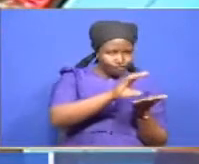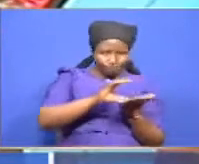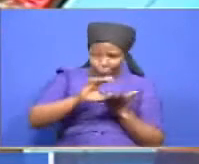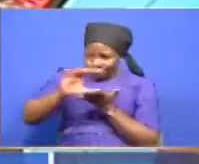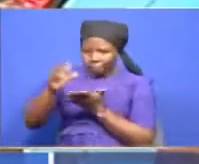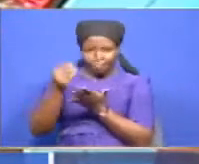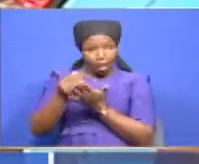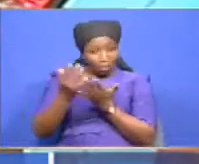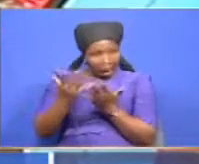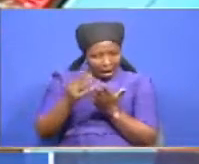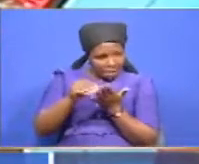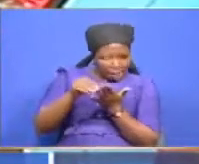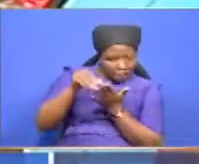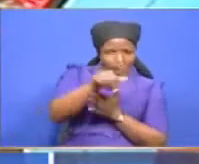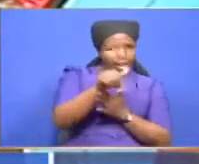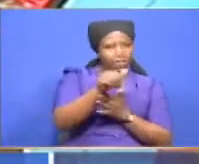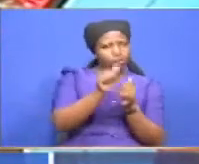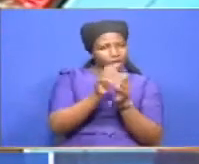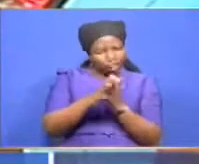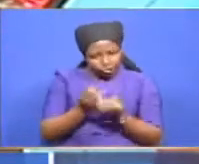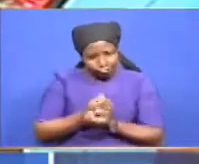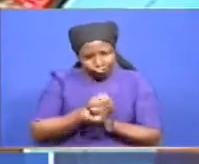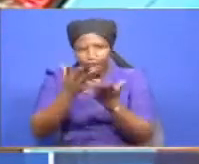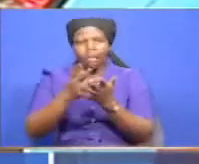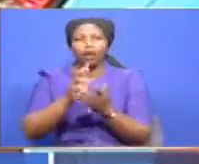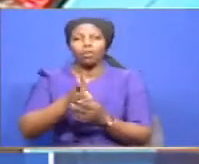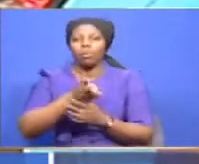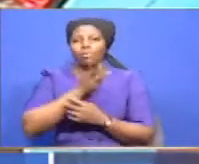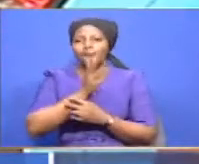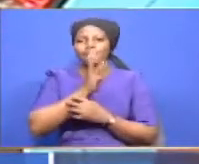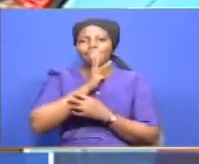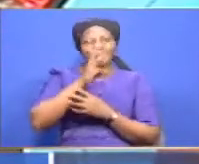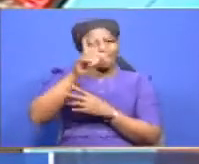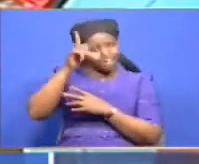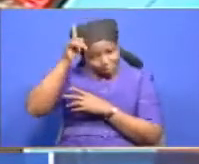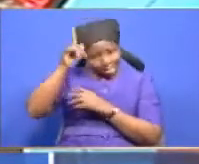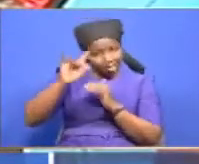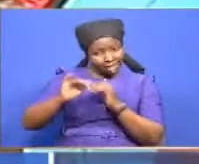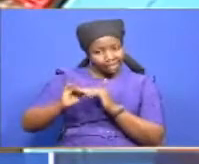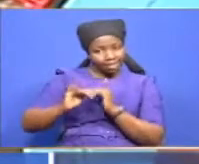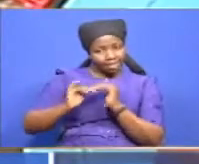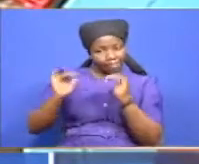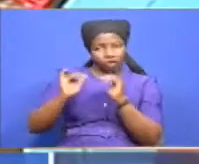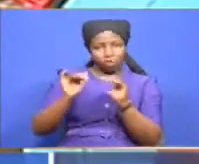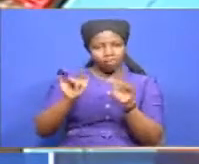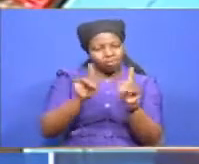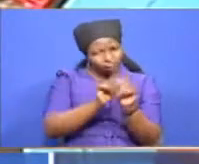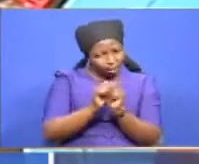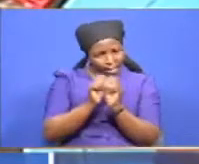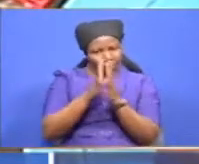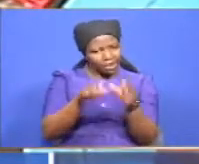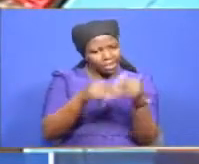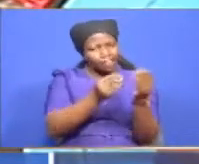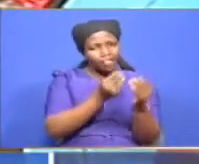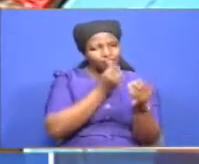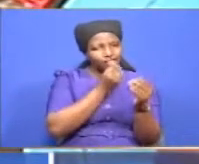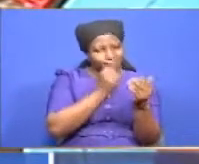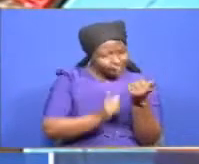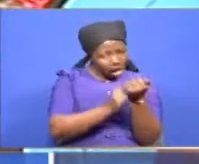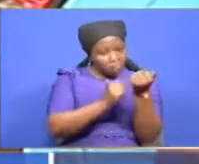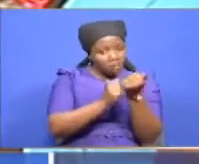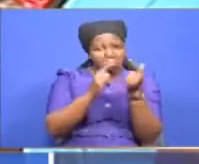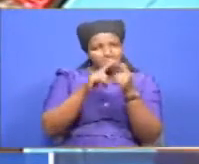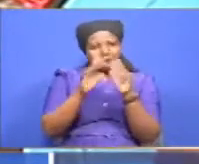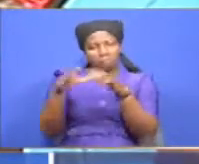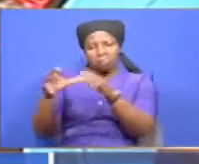na usambazaji wa maji mijini ili kuimarisha usafi na kutoa msaada wa vyakula katika jamii ambazo zimeathiriwa na janga